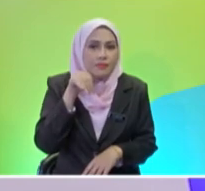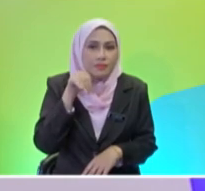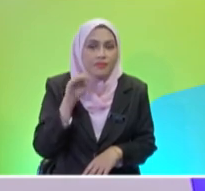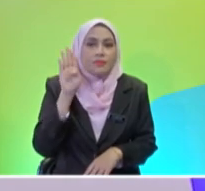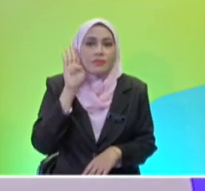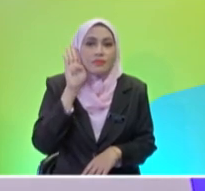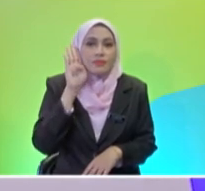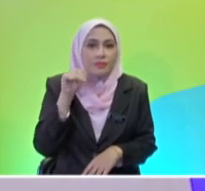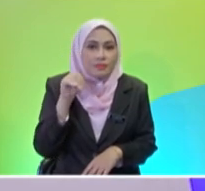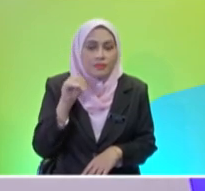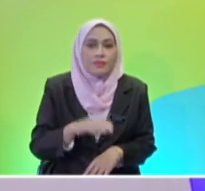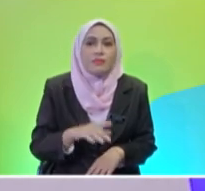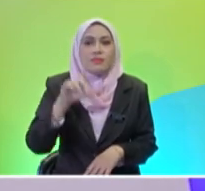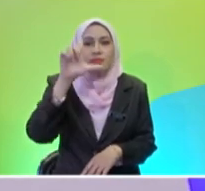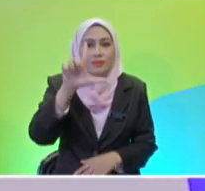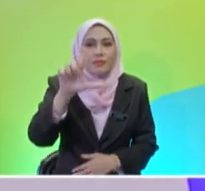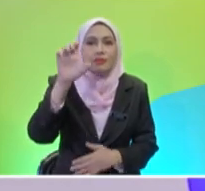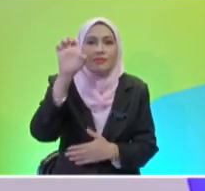lebah. L-E